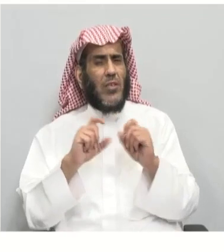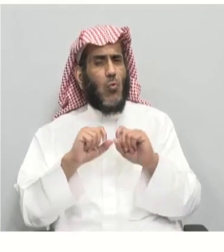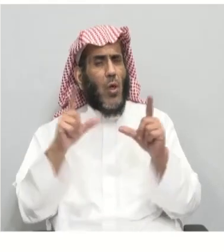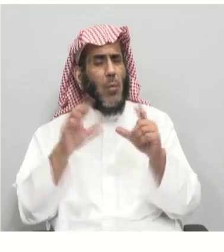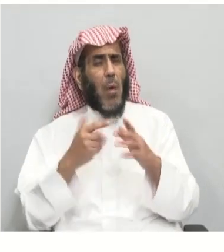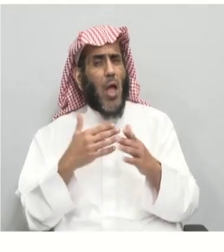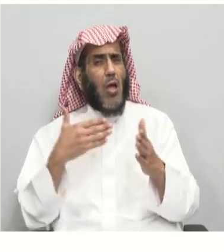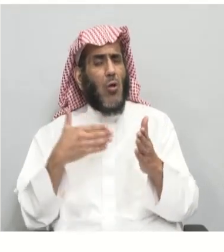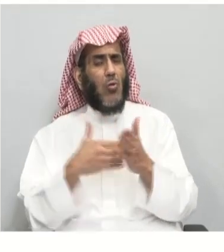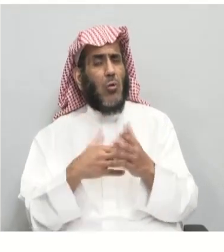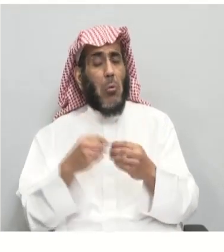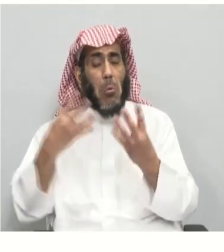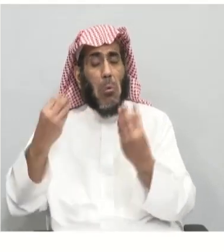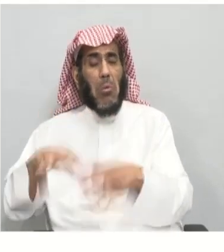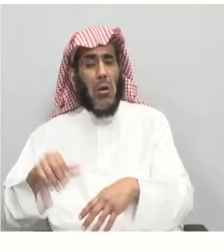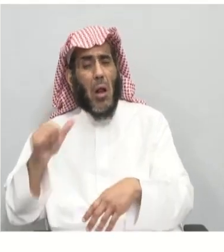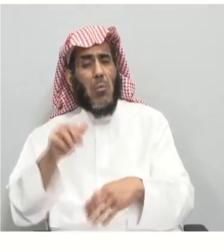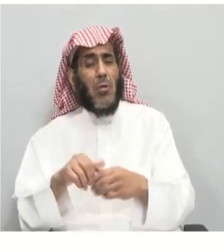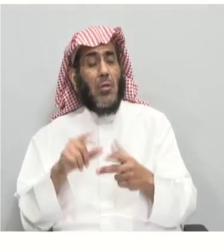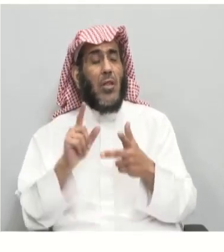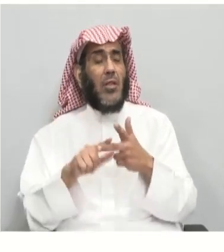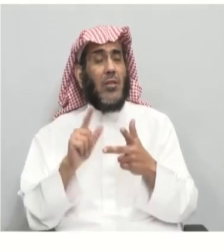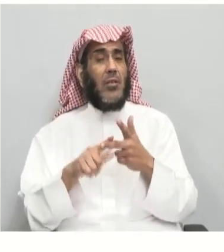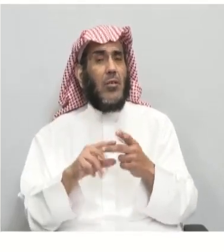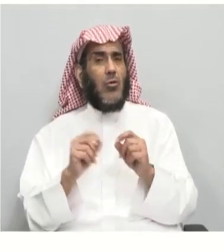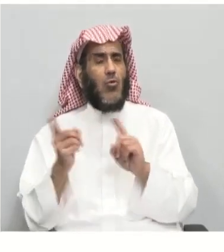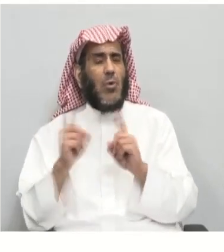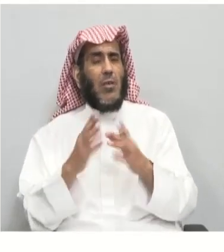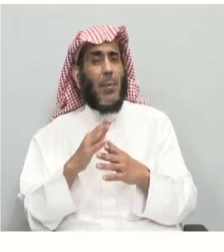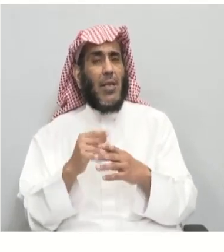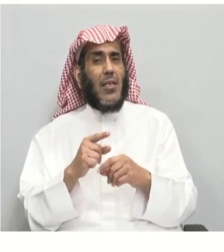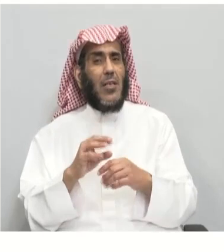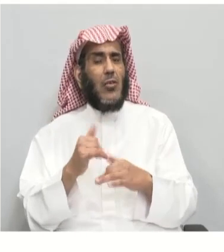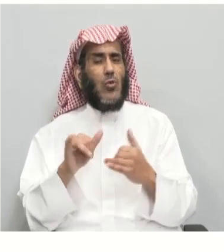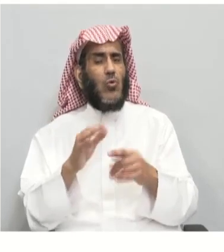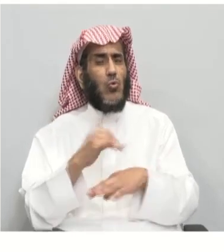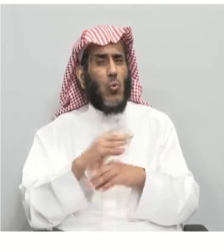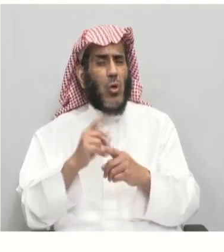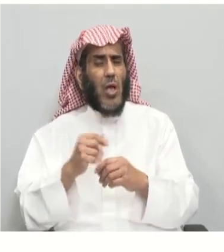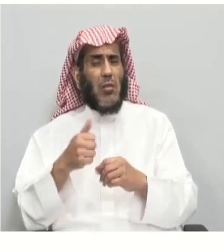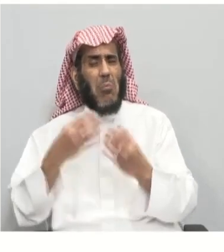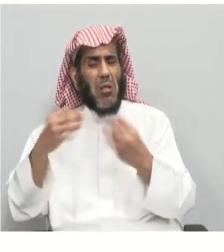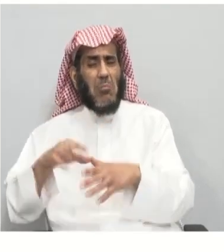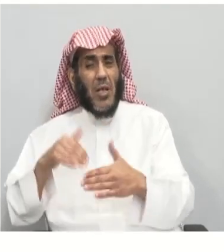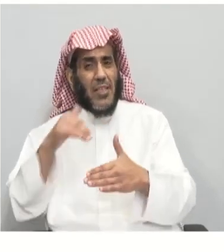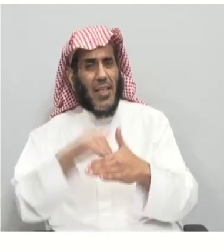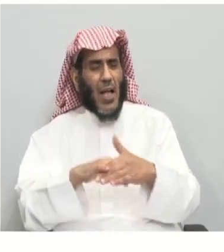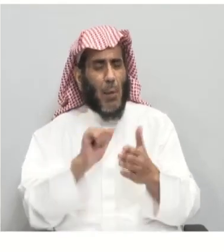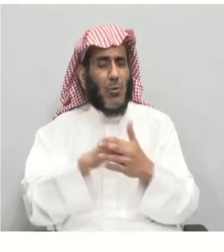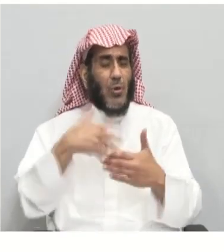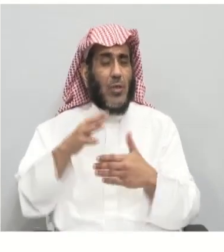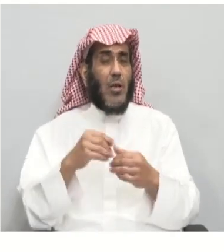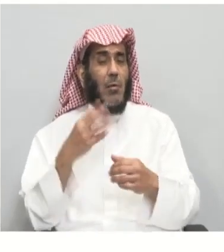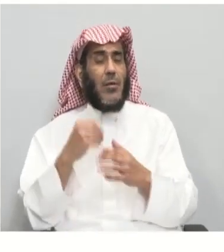يحدث اذا اهدرنا المياه ثالثا يميز بين سلوكيات هدر الماء داخل المنزل وخارجه